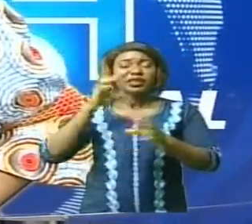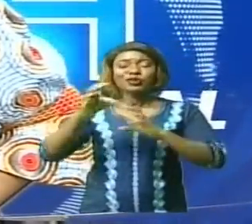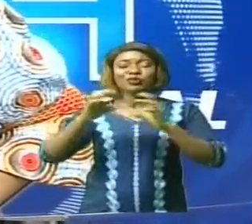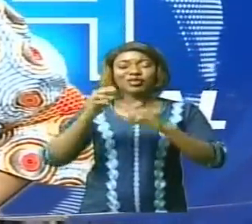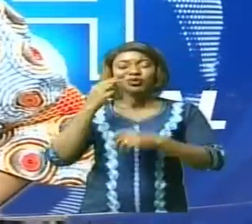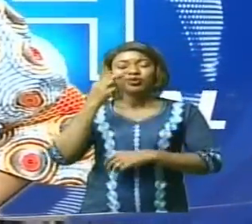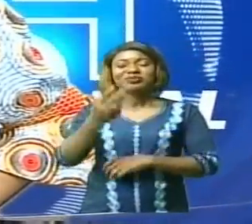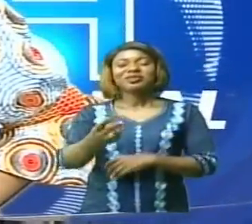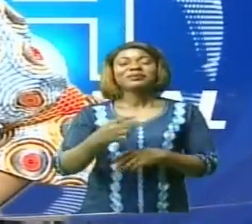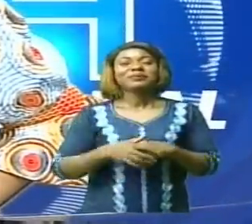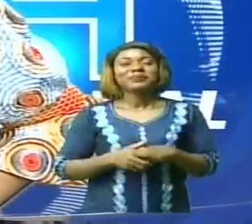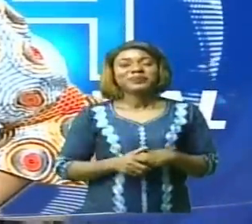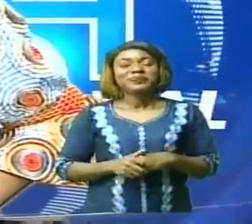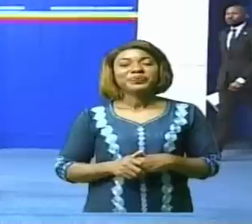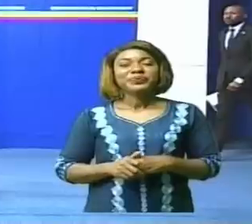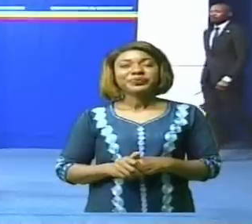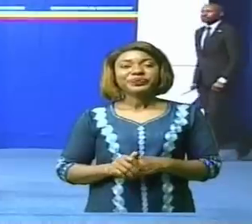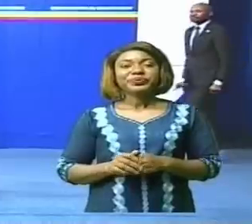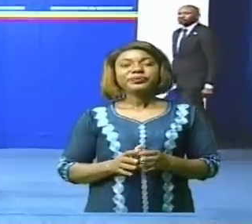Mouyer.